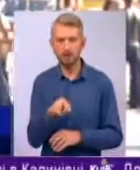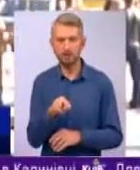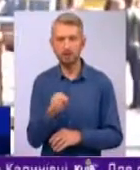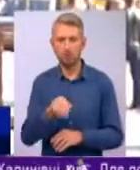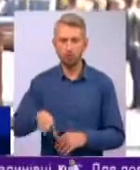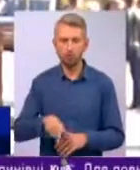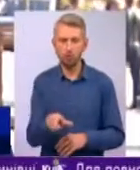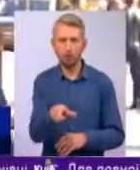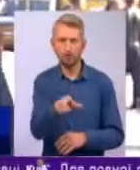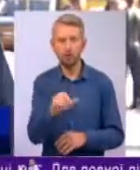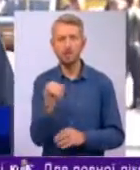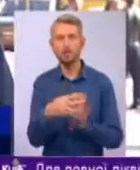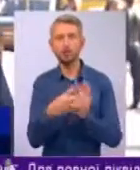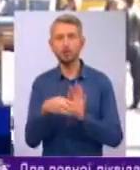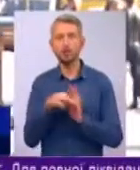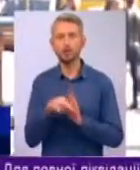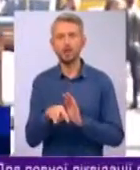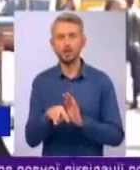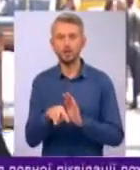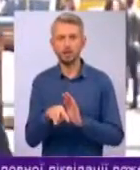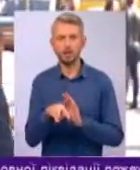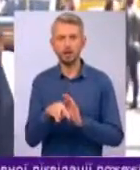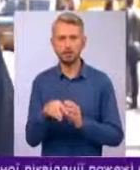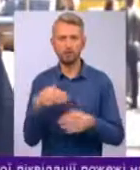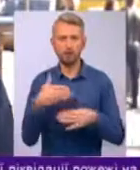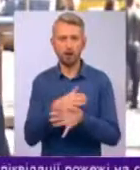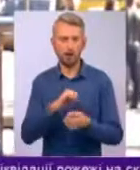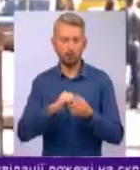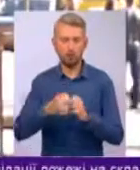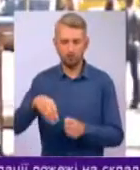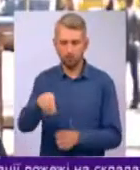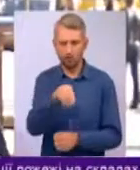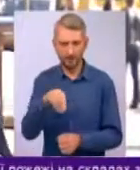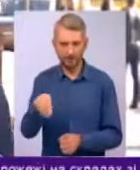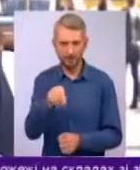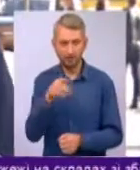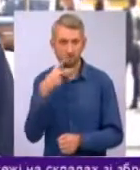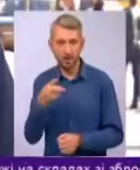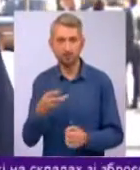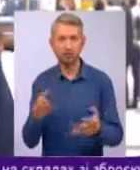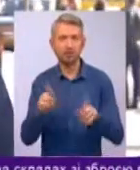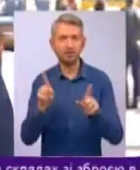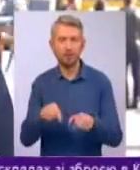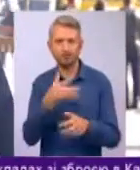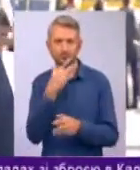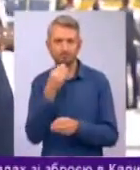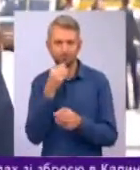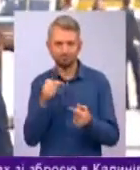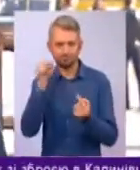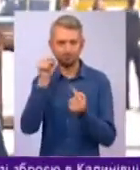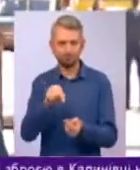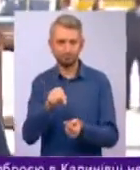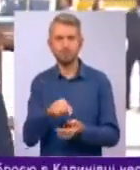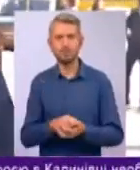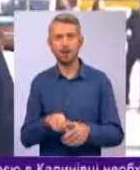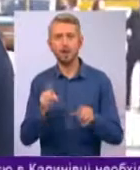ФЕМ-доріжок і 900 метрів гранульованого відсіву, як ви бачите, які також гармонійно описуються на цій площі.